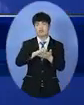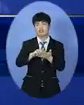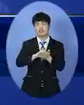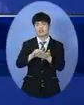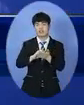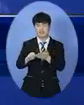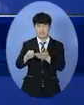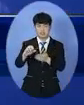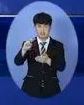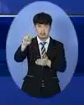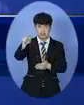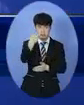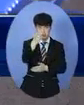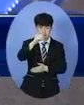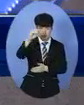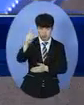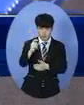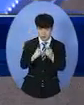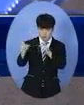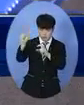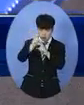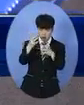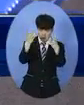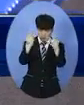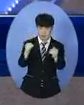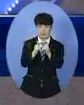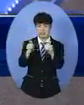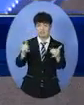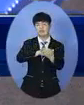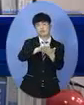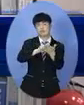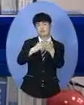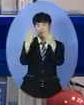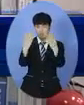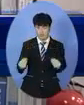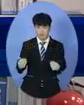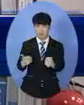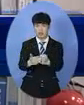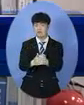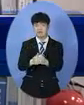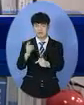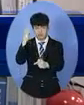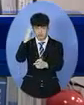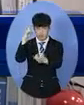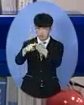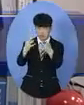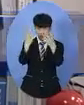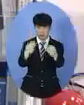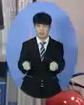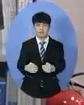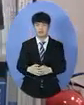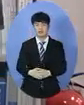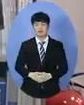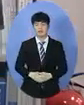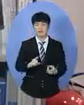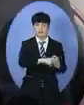목표보다 205%의 높은 참여 열기로 통과노선 12개 시군 주민의 염원을 입증한 것인데요.